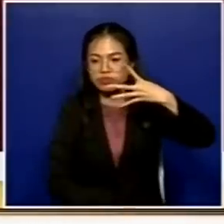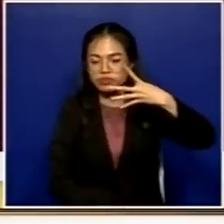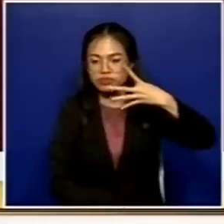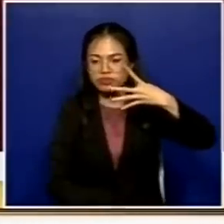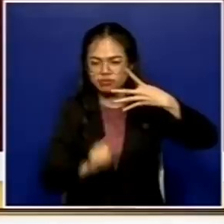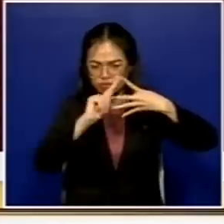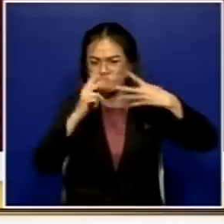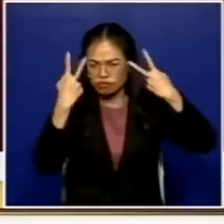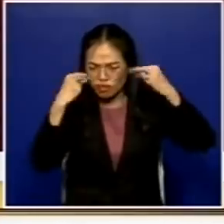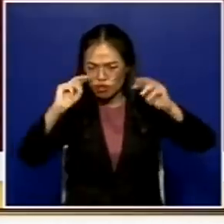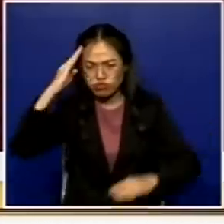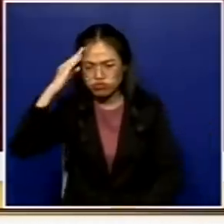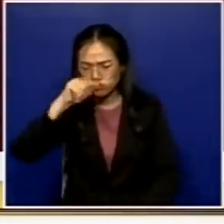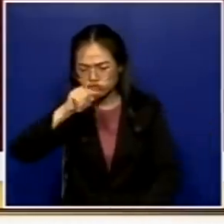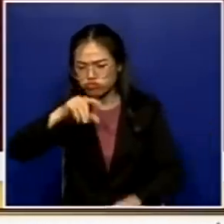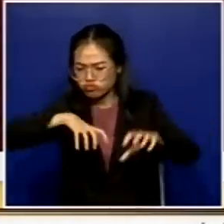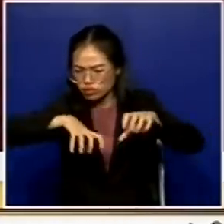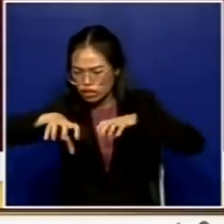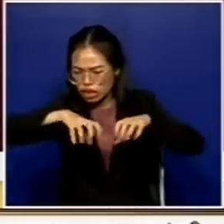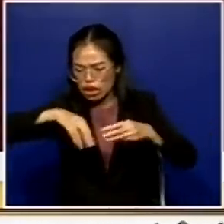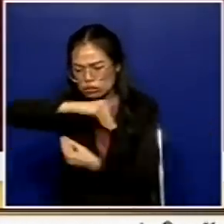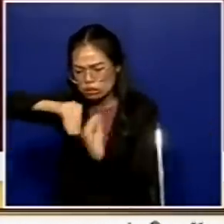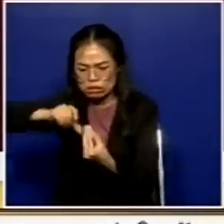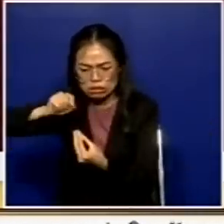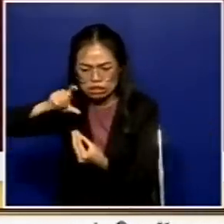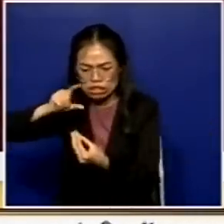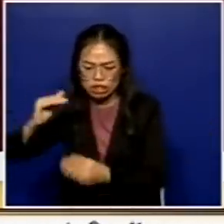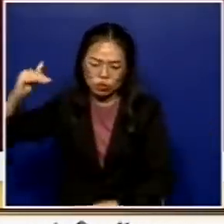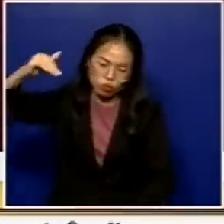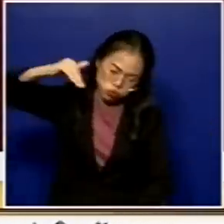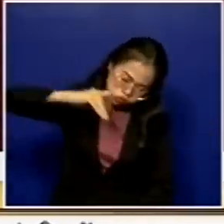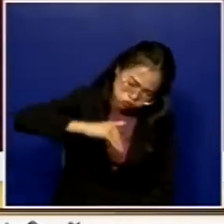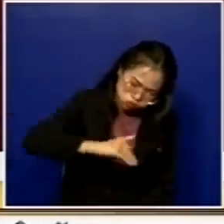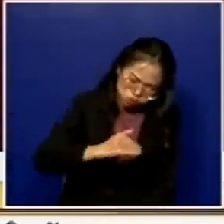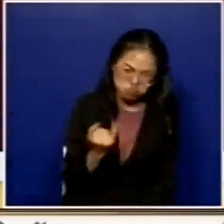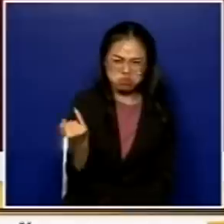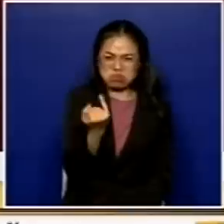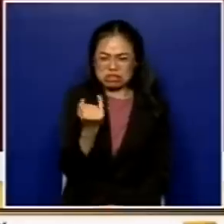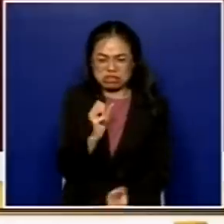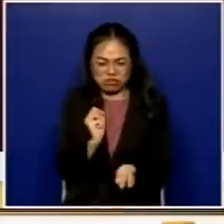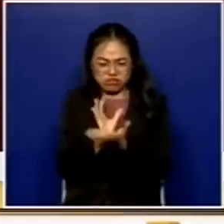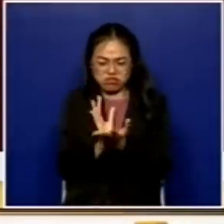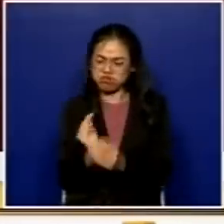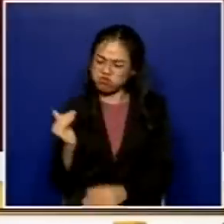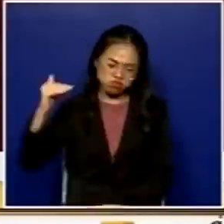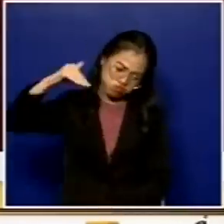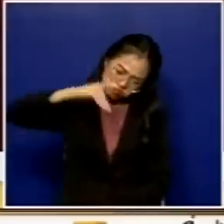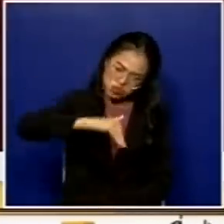ท่านยกลมตรีบริหารเศรฐกิจลมเหลวเซรษิกิของประเทศไย